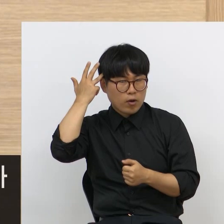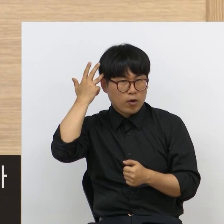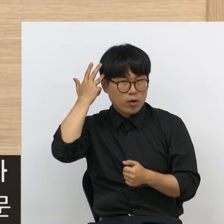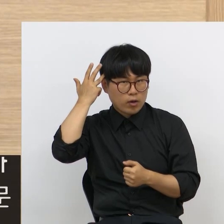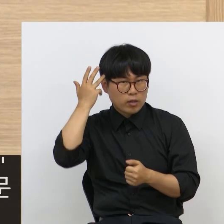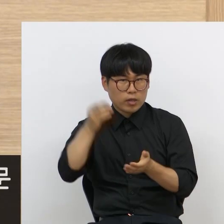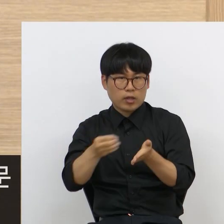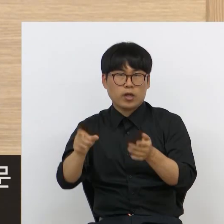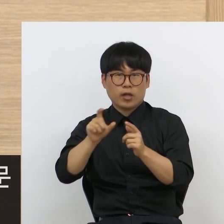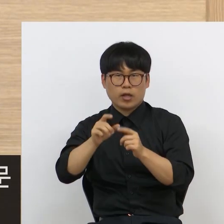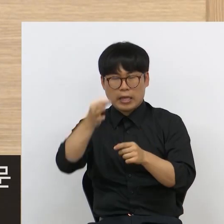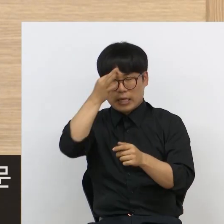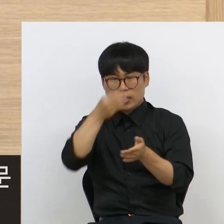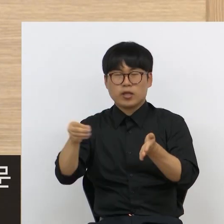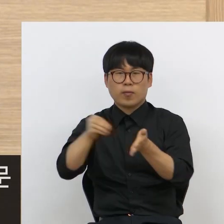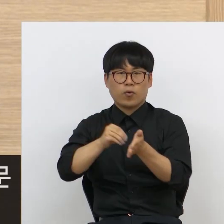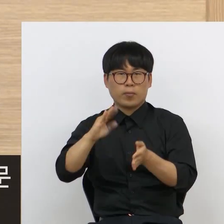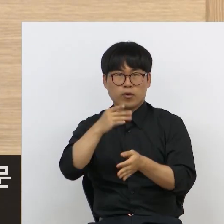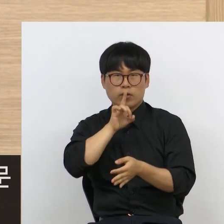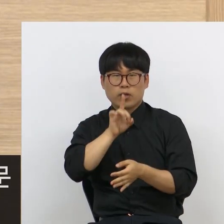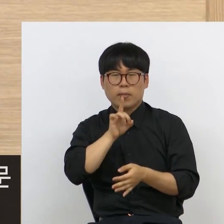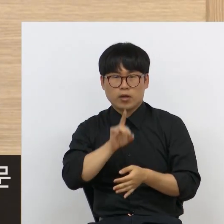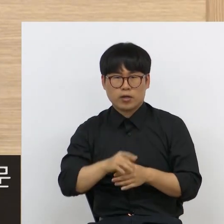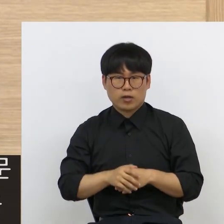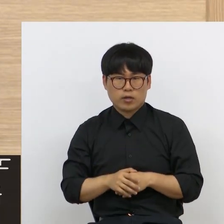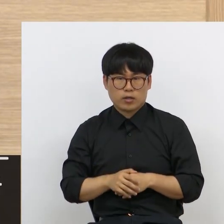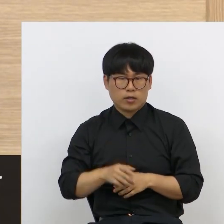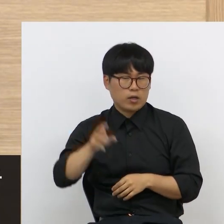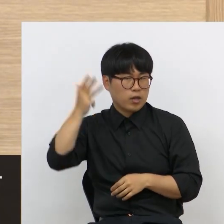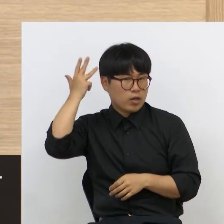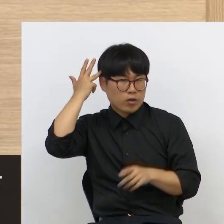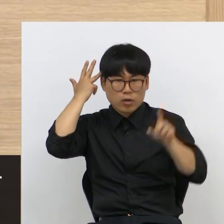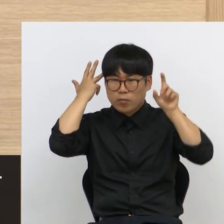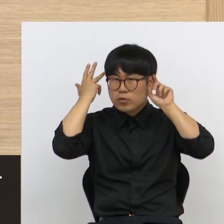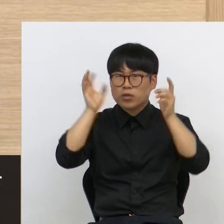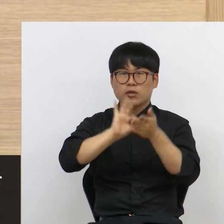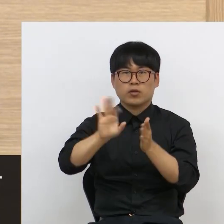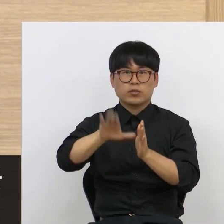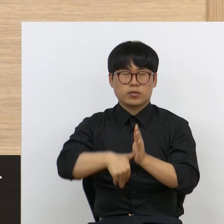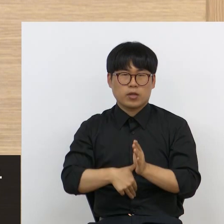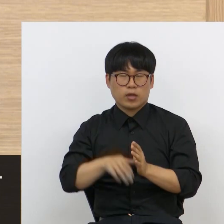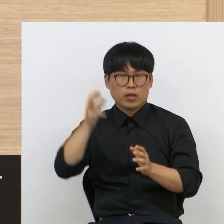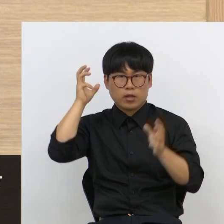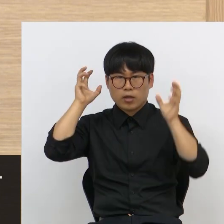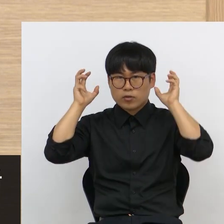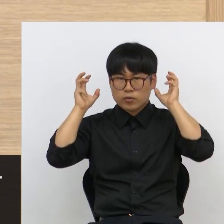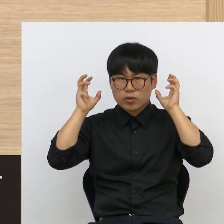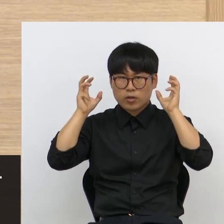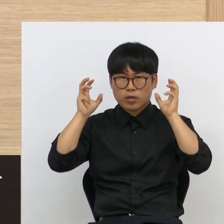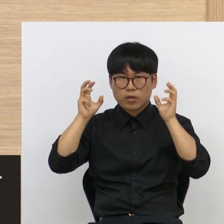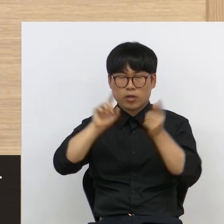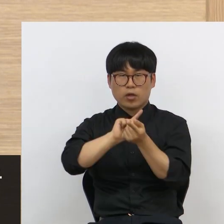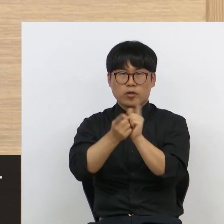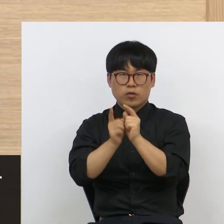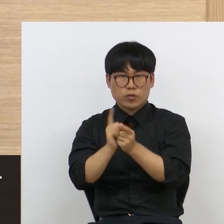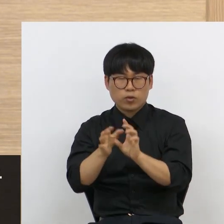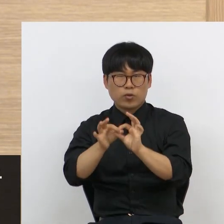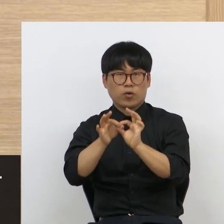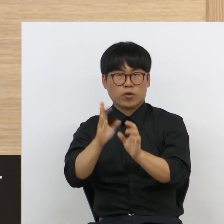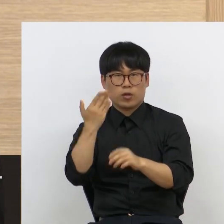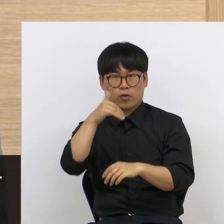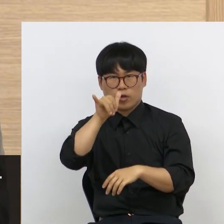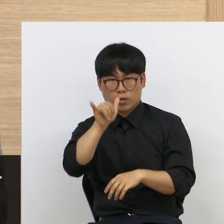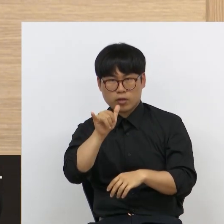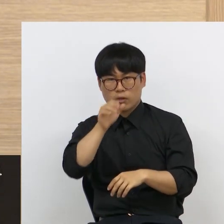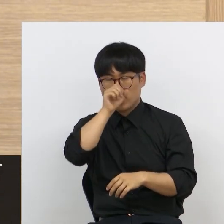조금씩 도입이 되고 그다음에 아까 말씀드린 한쪽 인공화호 한쪽 보청기를 줬을 때 이 양쪽이 서로 통신을 할 수 있는 방법에 상당한 장점을 가지고